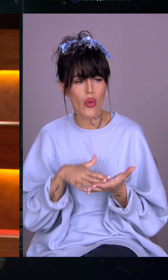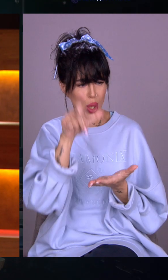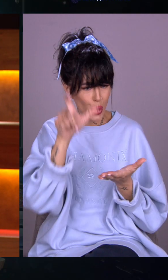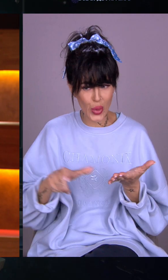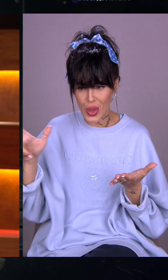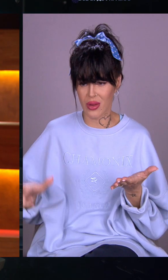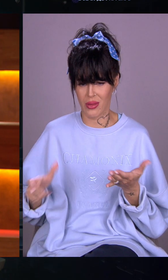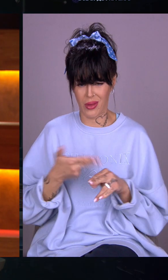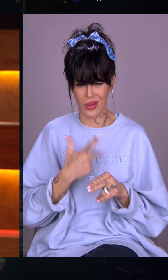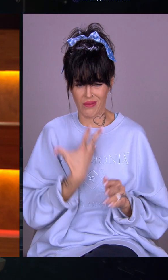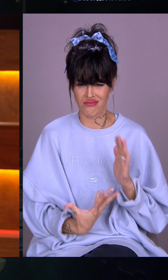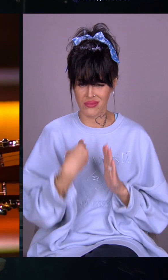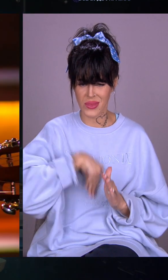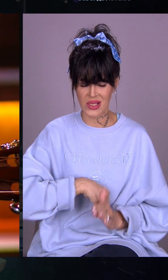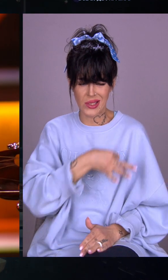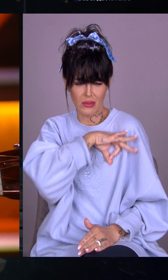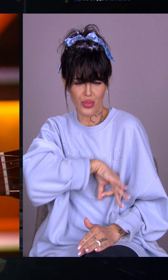які наживаються на війні,